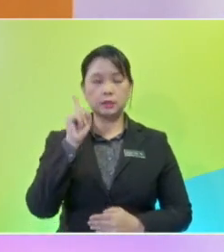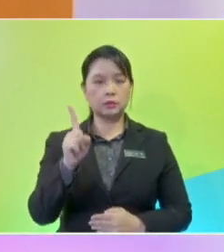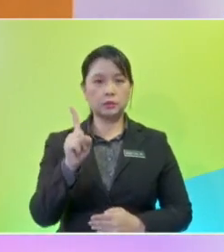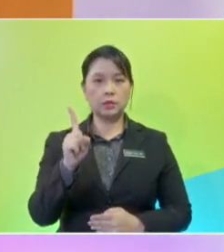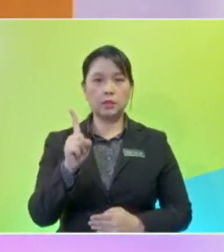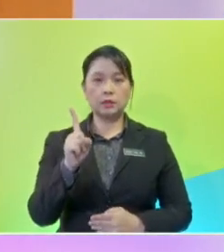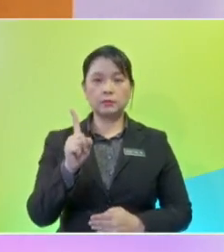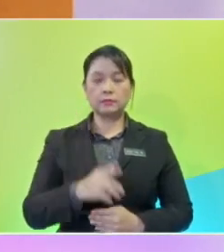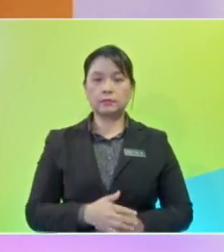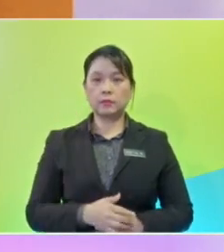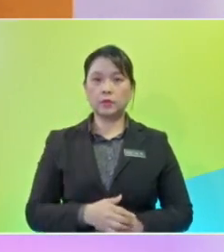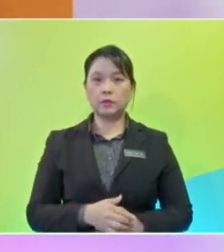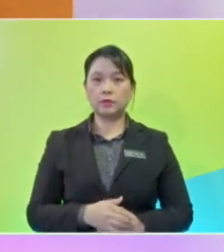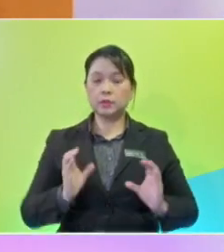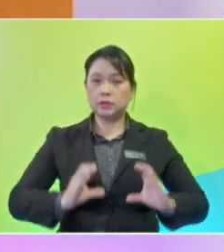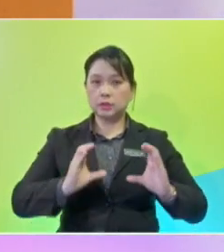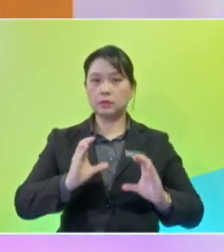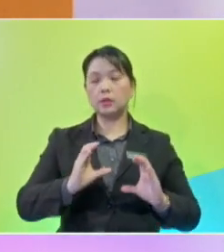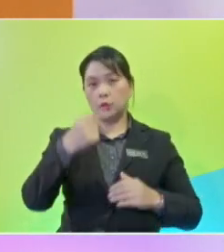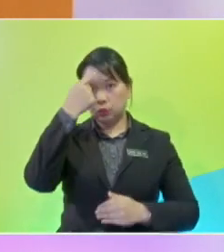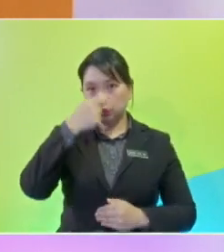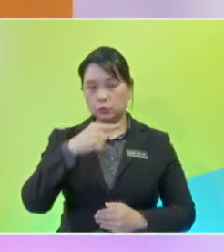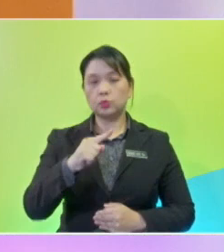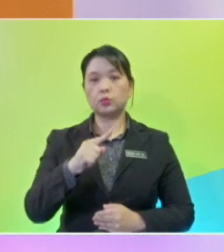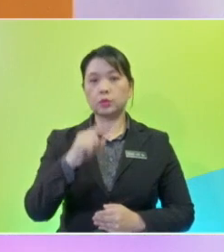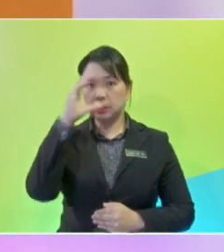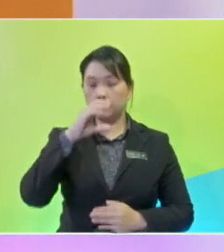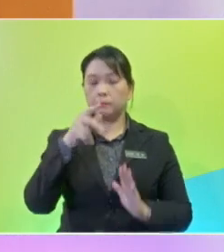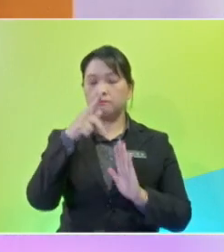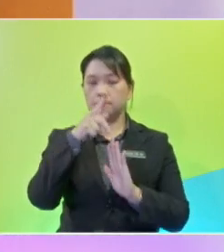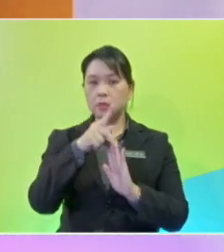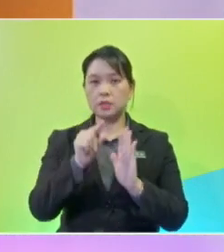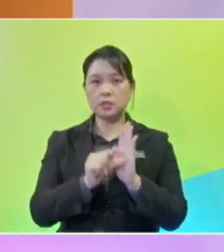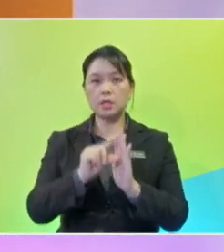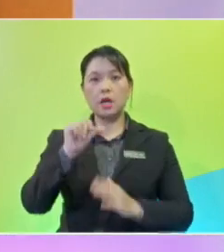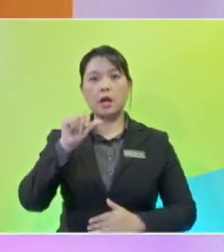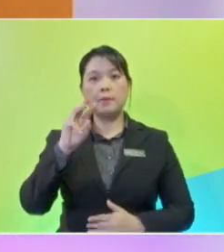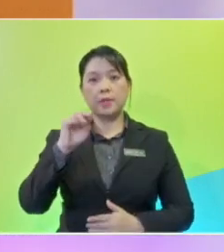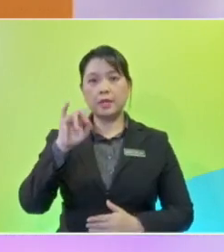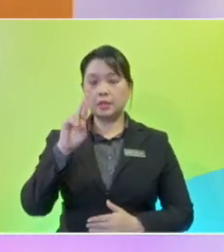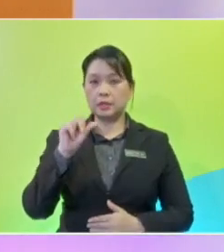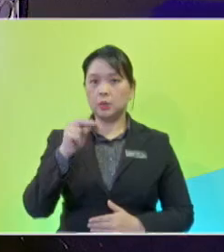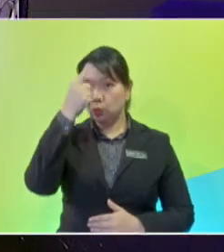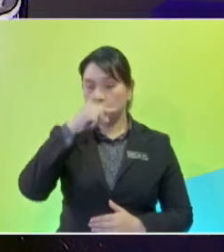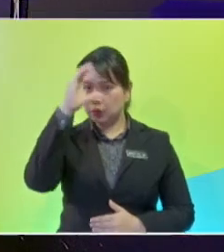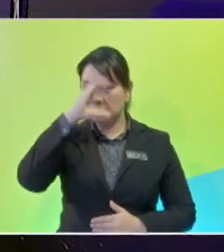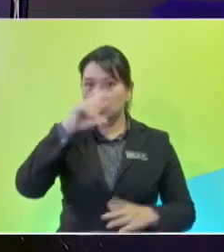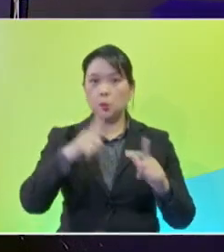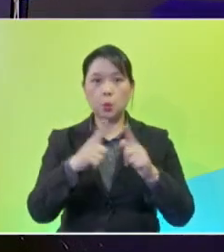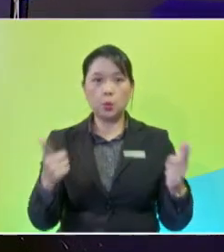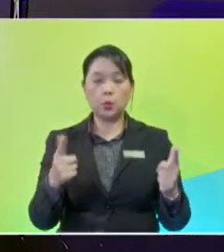aplikasi untuk mencari kamera pengambilan adalah satu alat untuk kita mencari luas di bawah grafik hitung luas